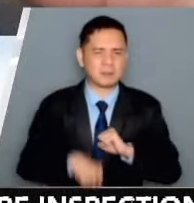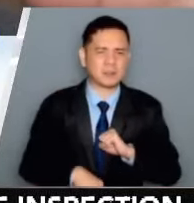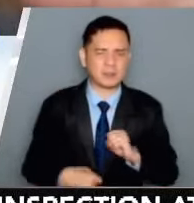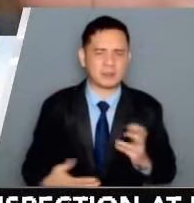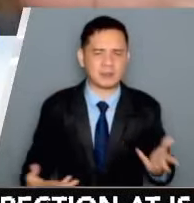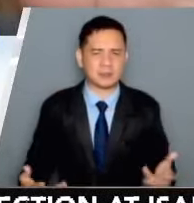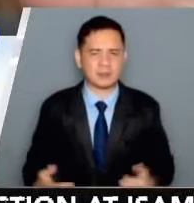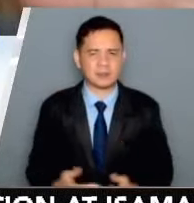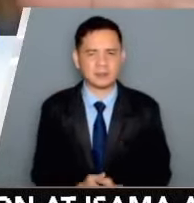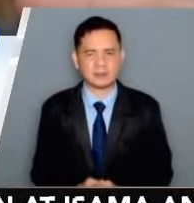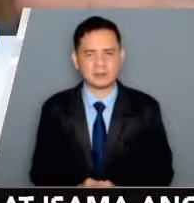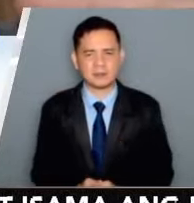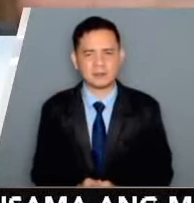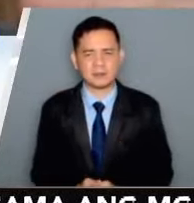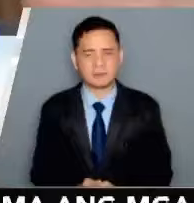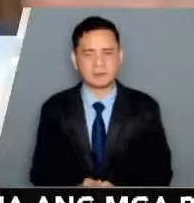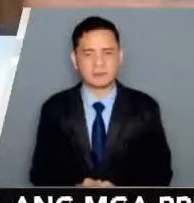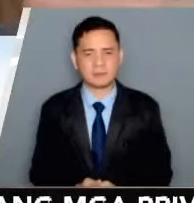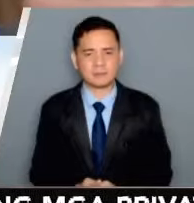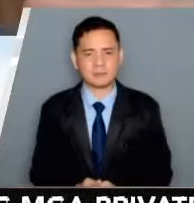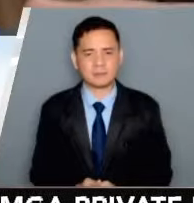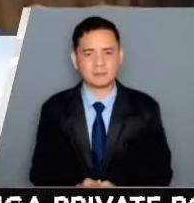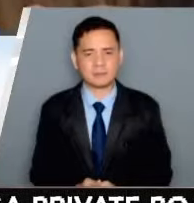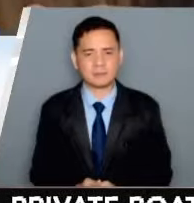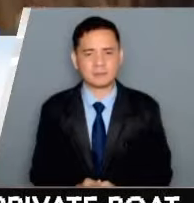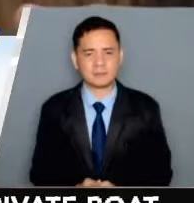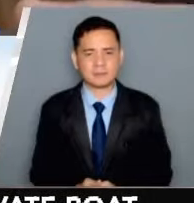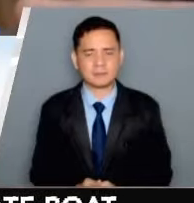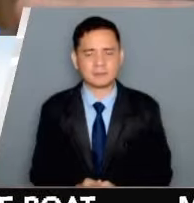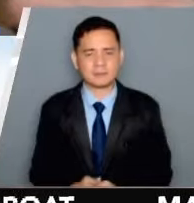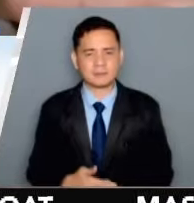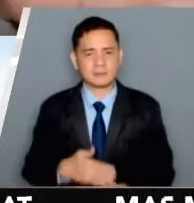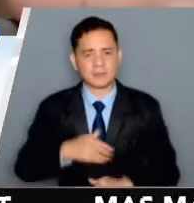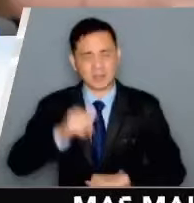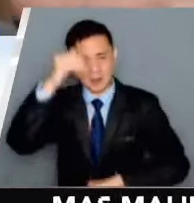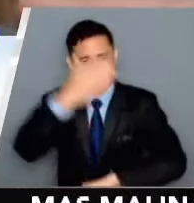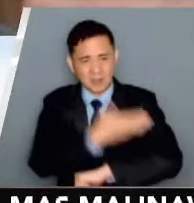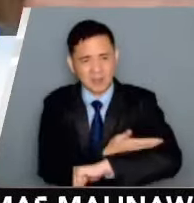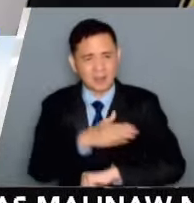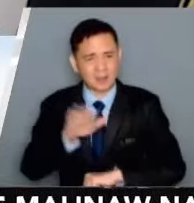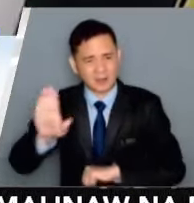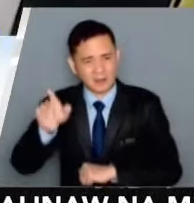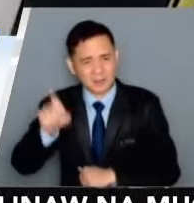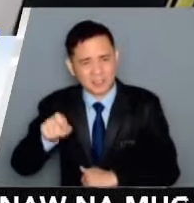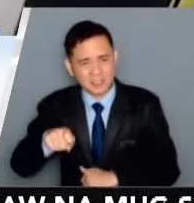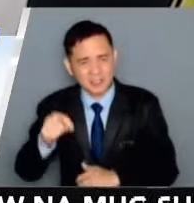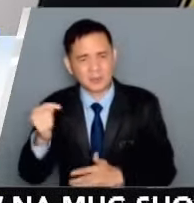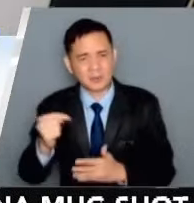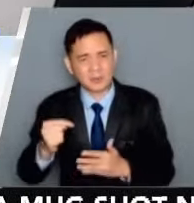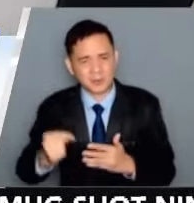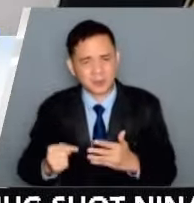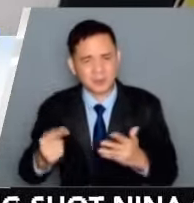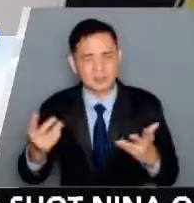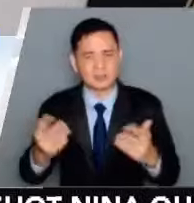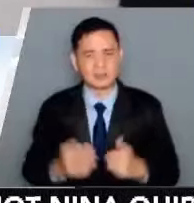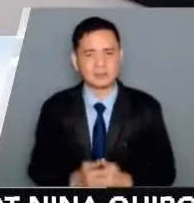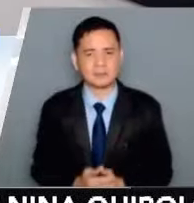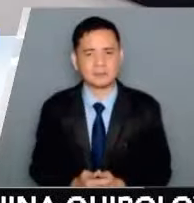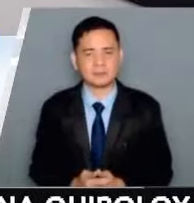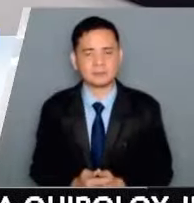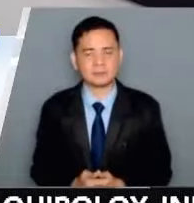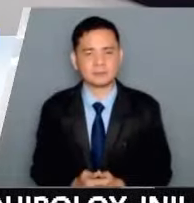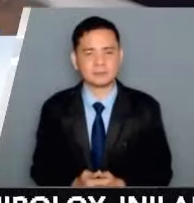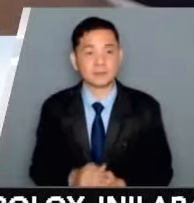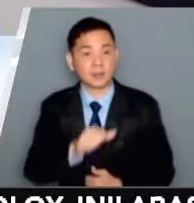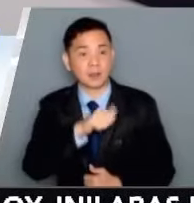yung anak ko ulam nila tuyo na lang at saka ano kalamansi guro rin ng isang biktima noong